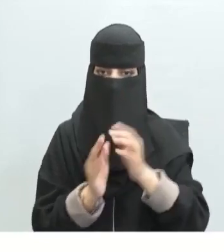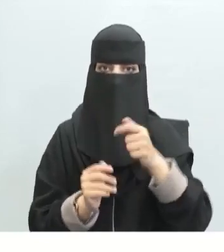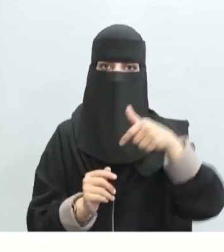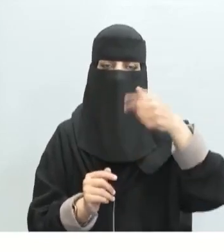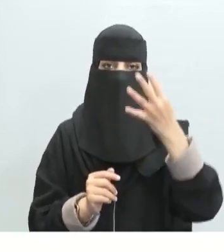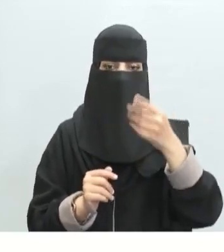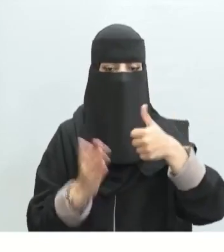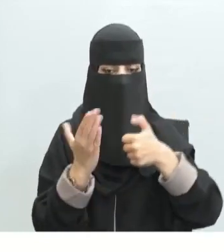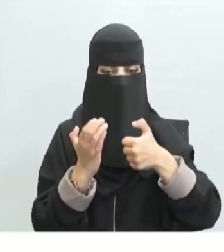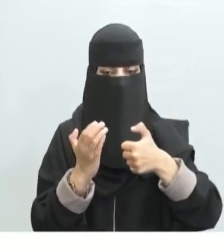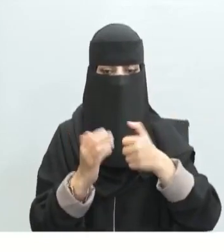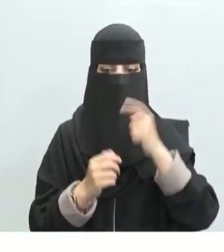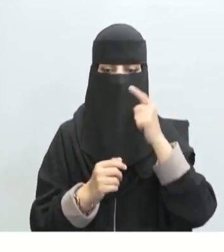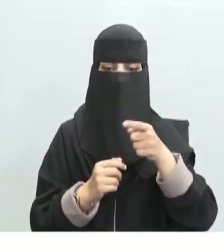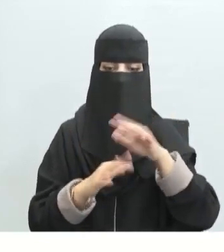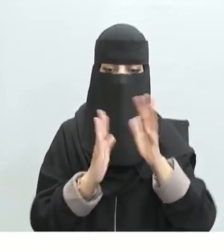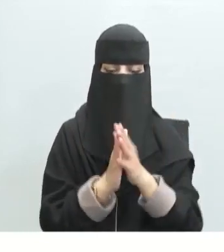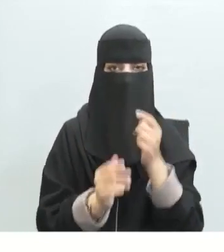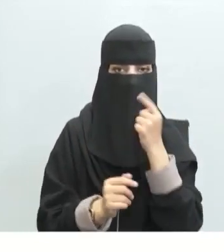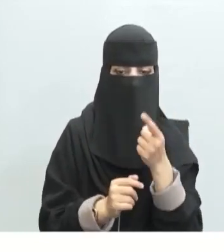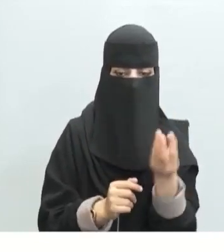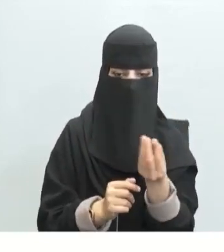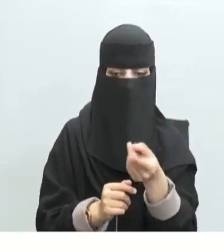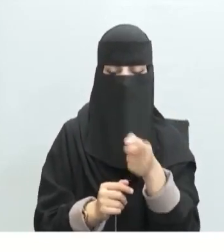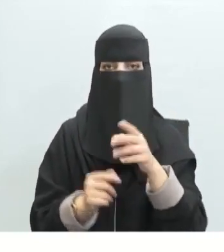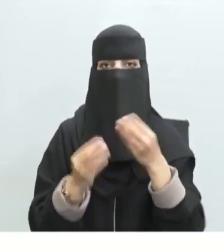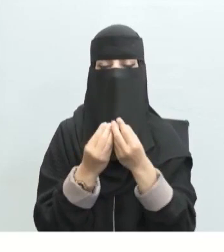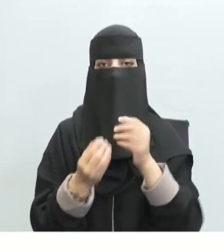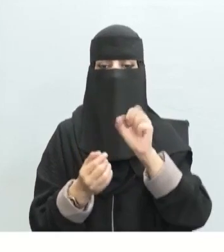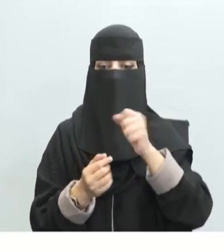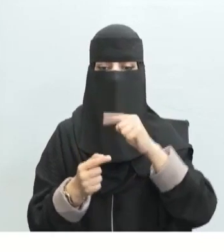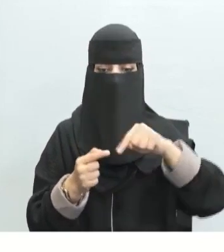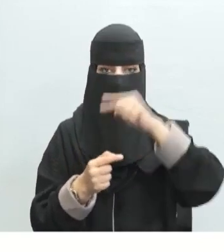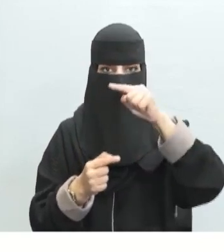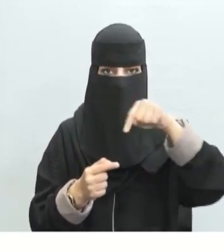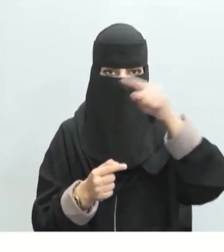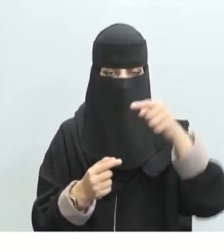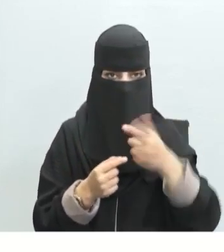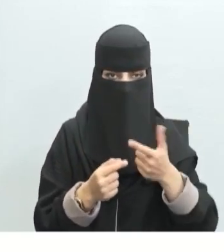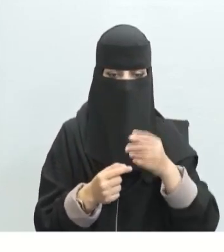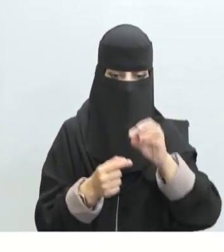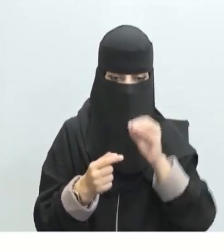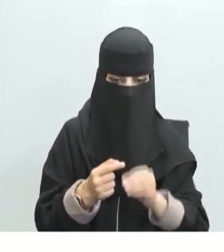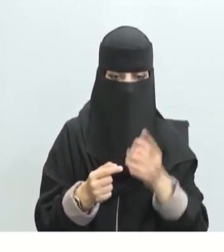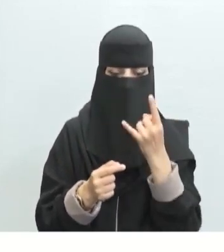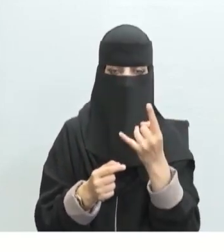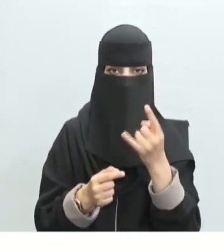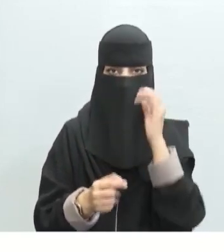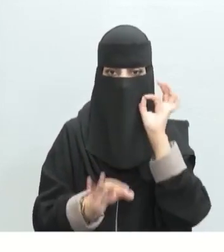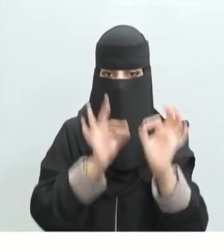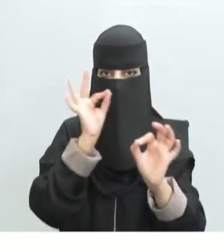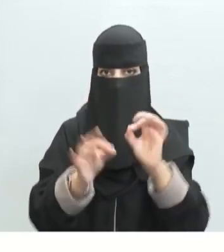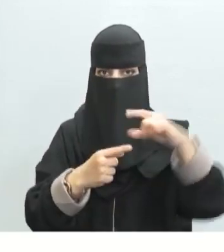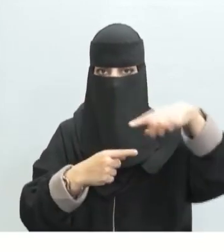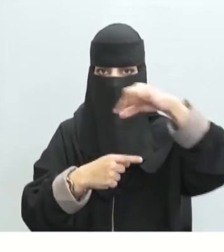تساوي اي تربيع ومنه فان الاي تساوي ع اذا الوتر يساوي ع احدد الاضلاع الان بالنسبه